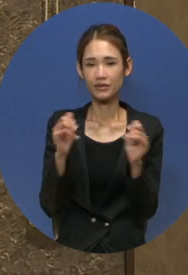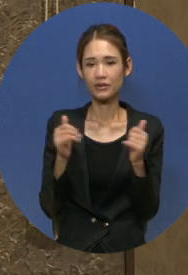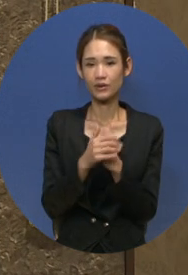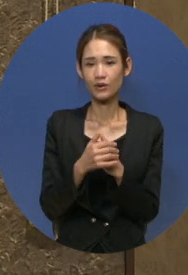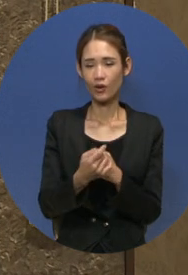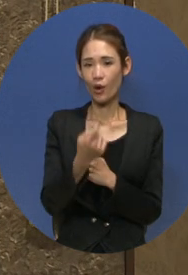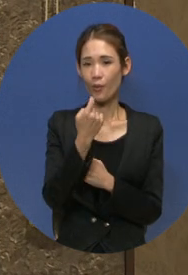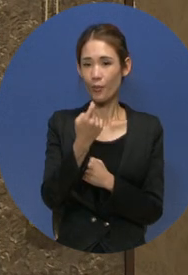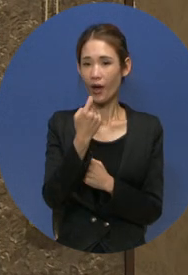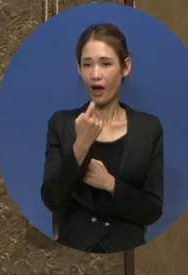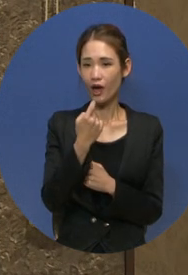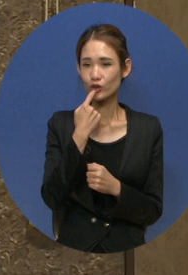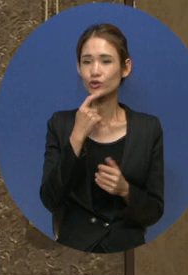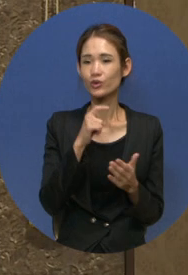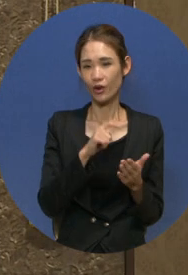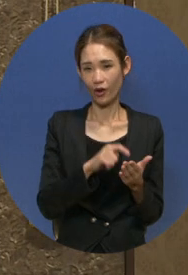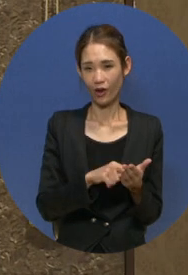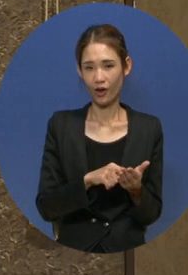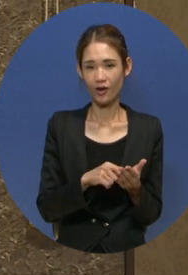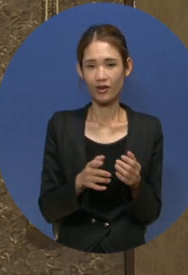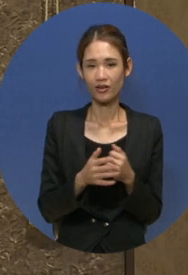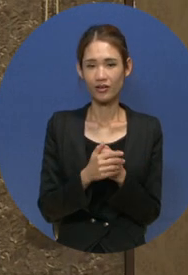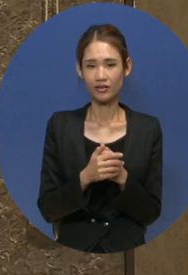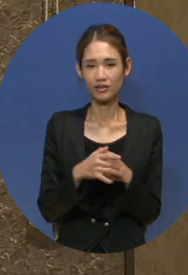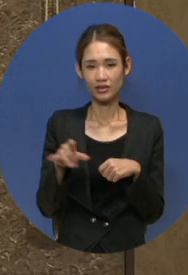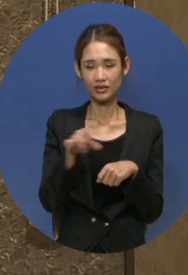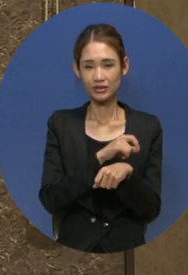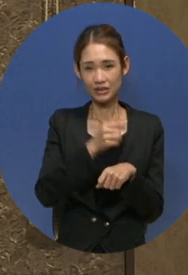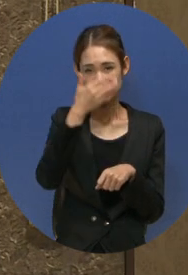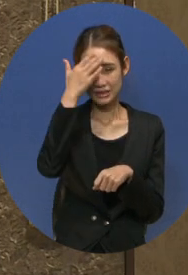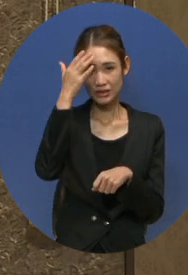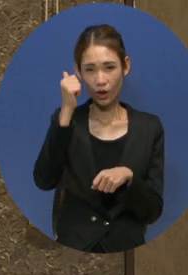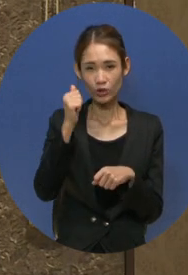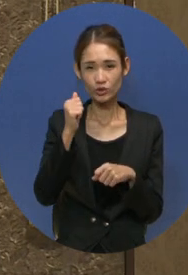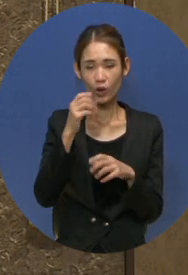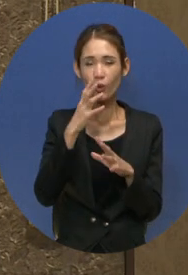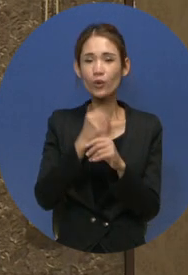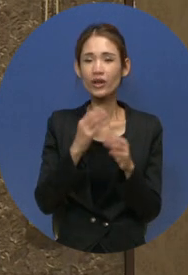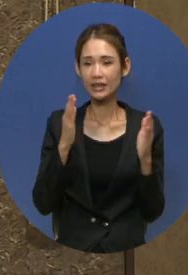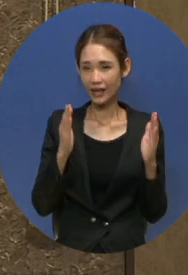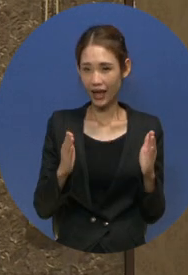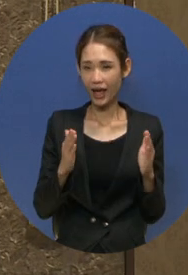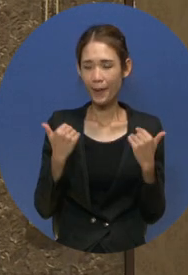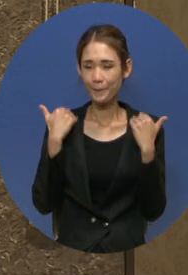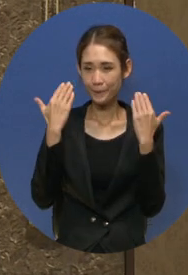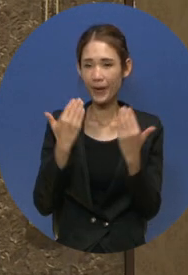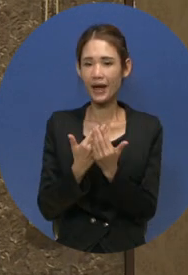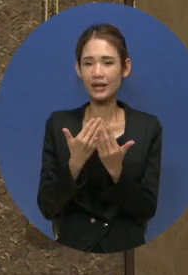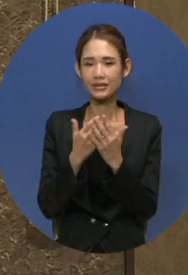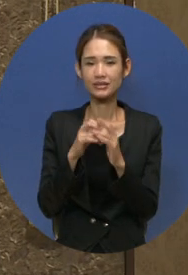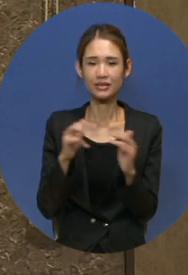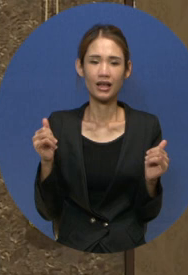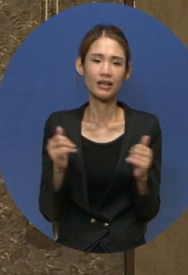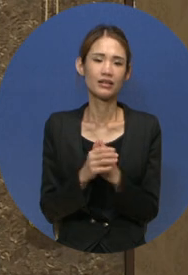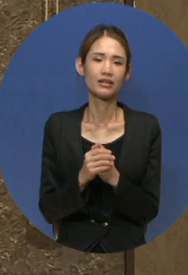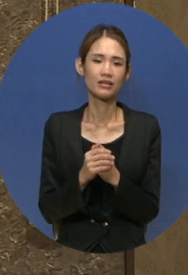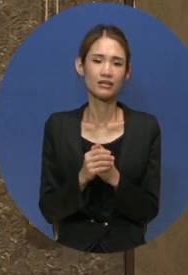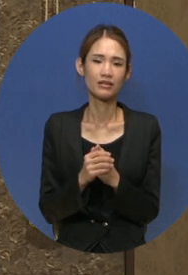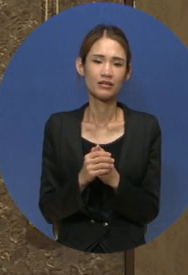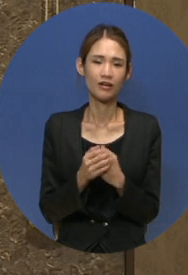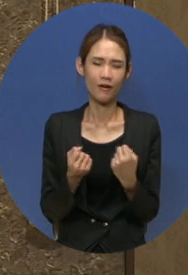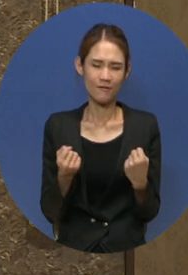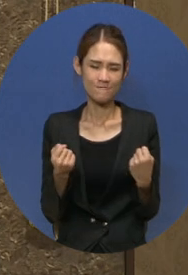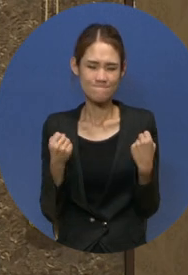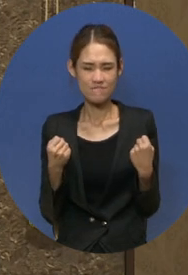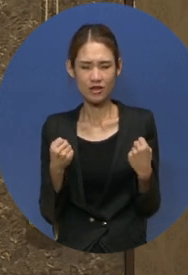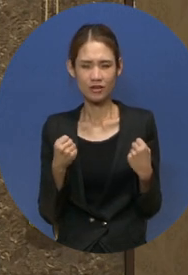분들이 배우기가 좀 용이하거든요. 예, 그리고 이제 특히 청소년기에 있는 발달장애인 분들은 그 넘치는